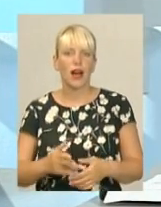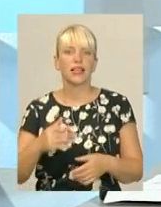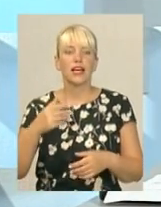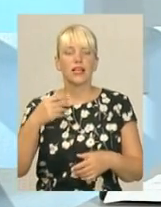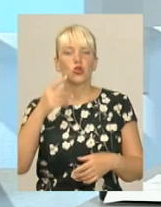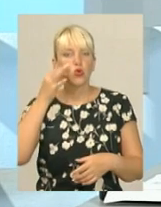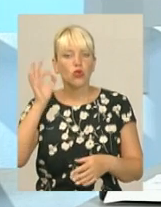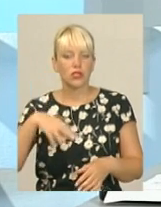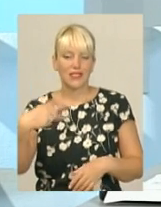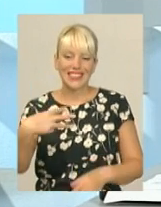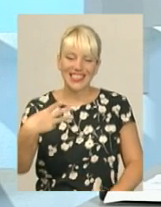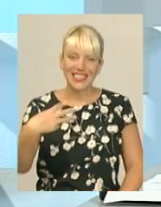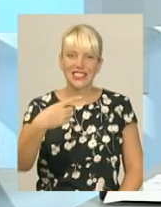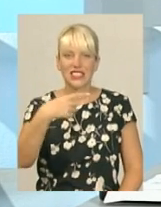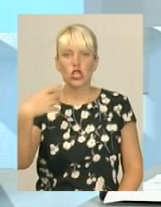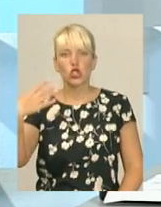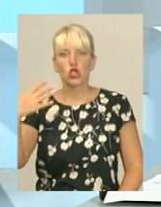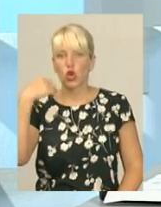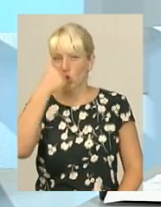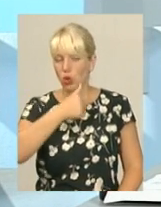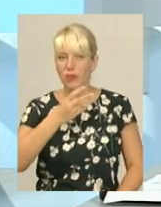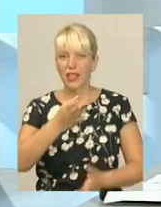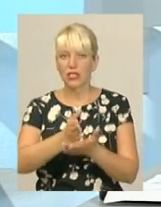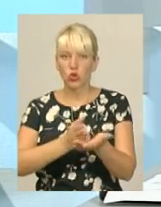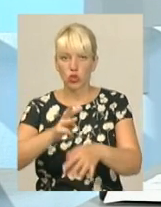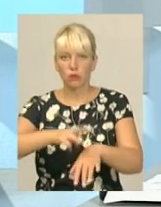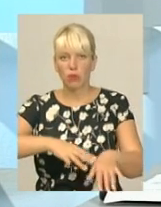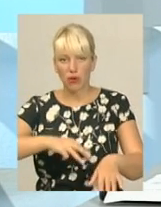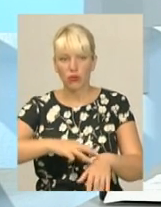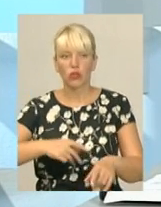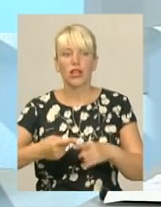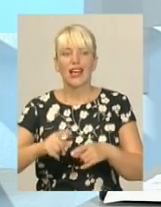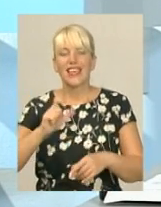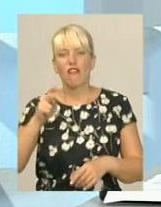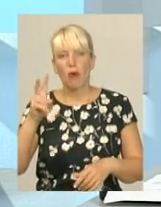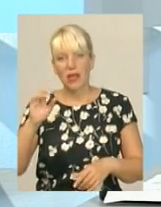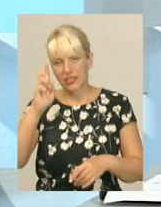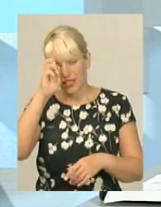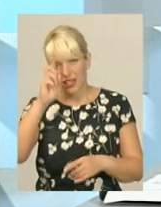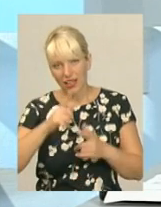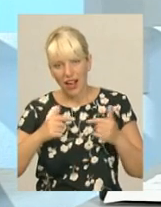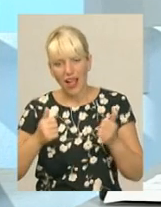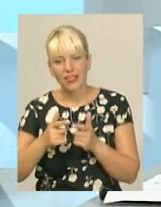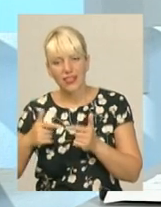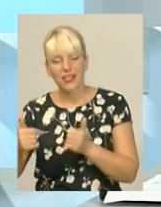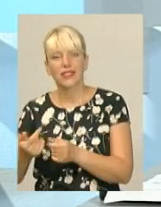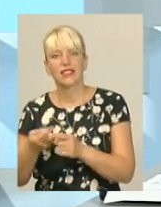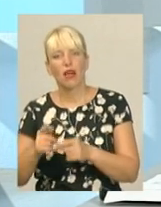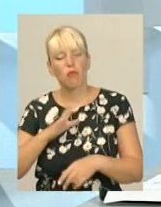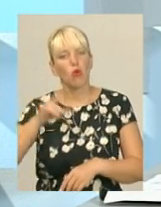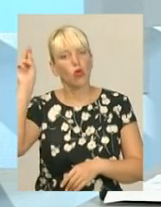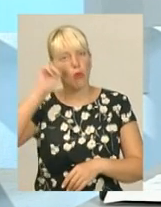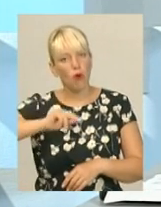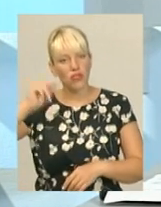40 років на службі в правоохоронних органах європейських країн, це надзвичайно було повчально, і, як